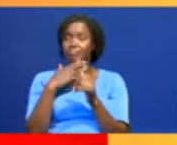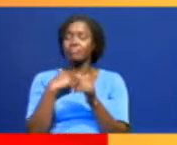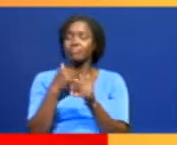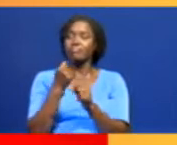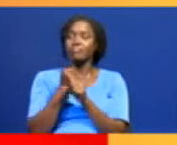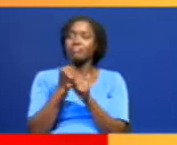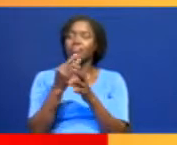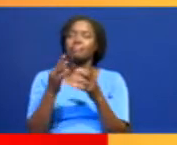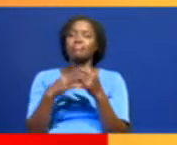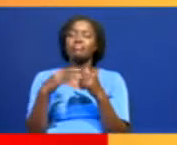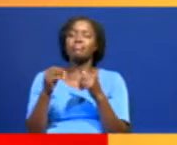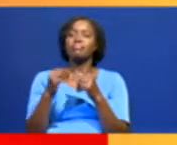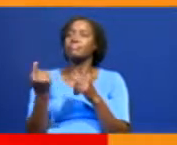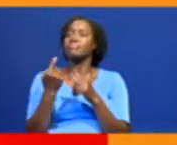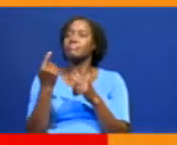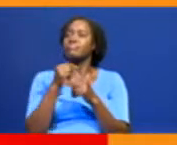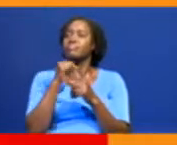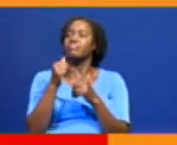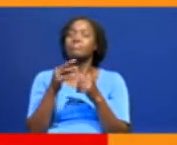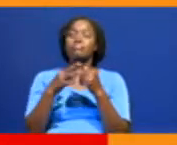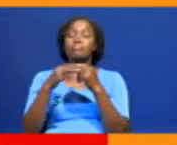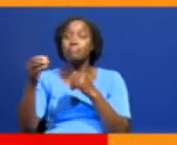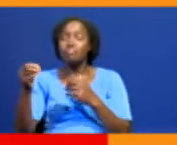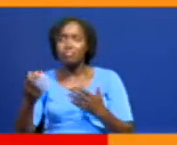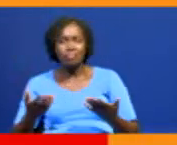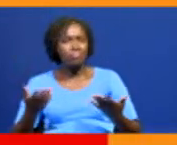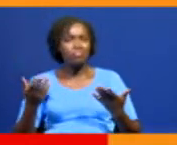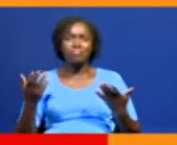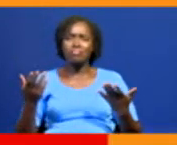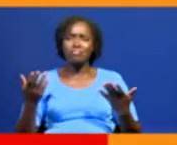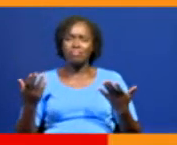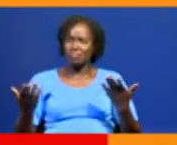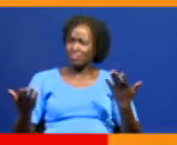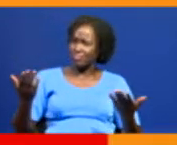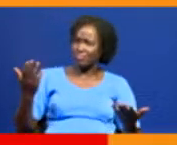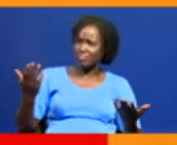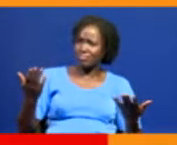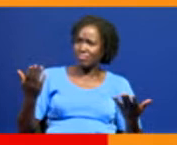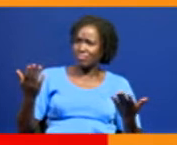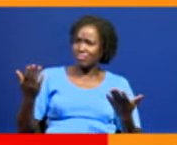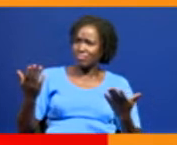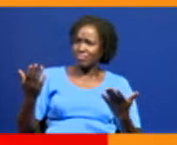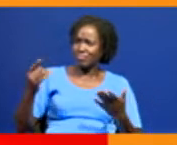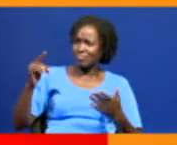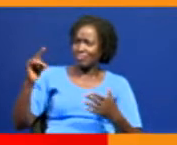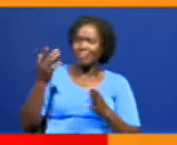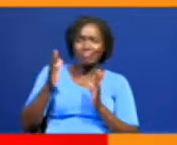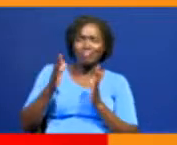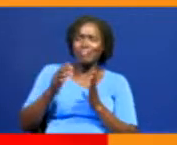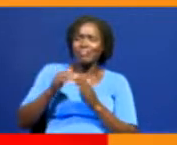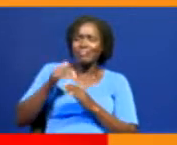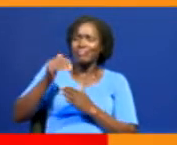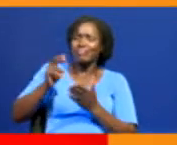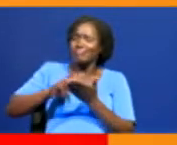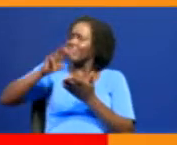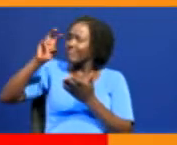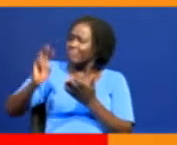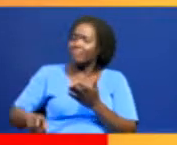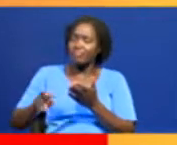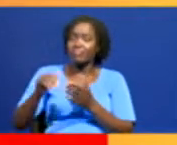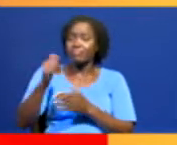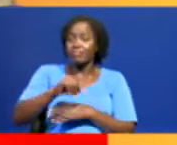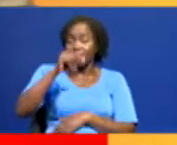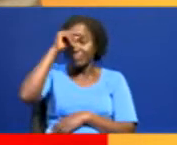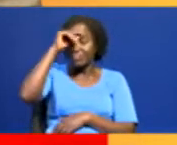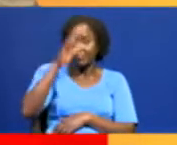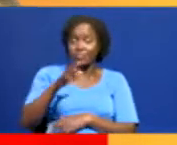wafanyikazi 80 na sio wafanyikazi 800, huyo ndiye itakuwa wakati wako utawala na utatoka utatupwa nje. Kwa hivyo governor yote ambaye